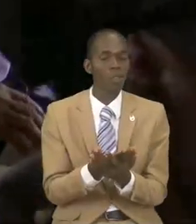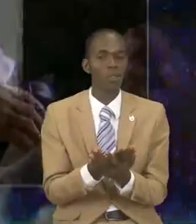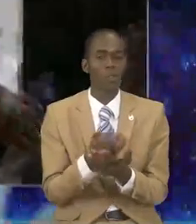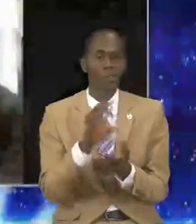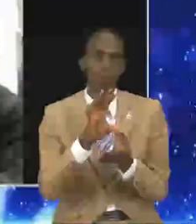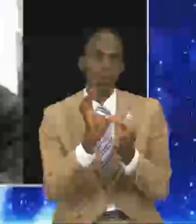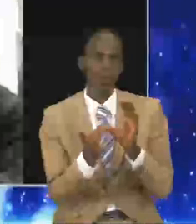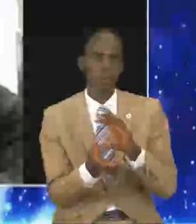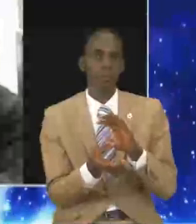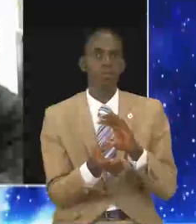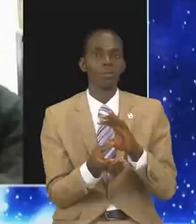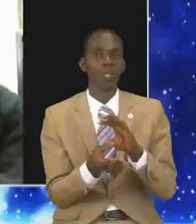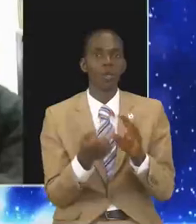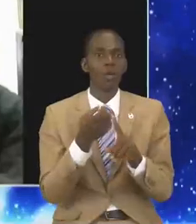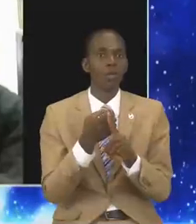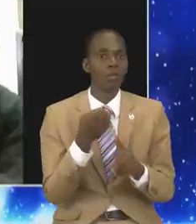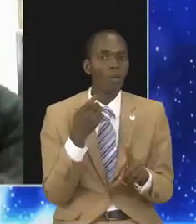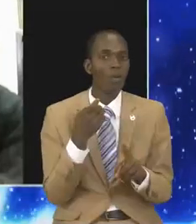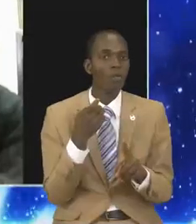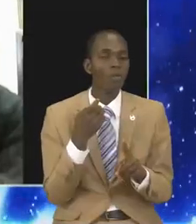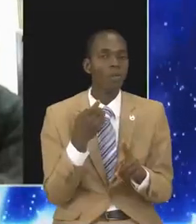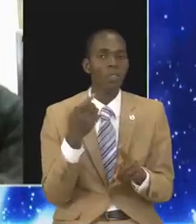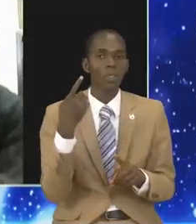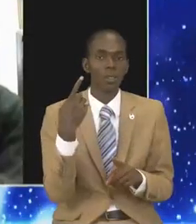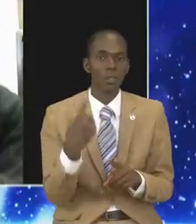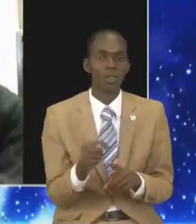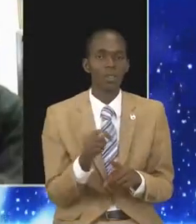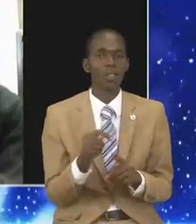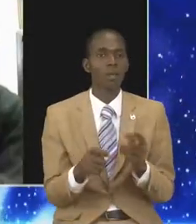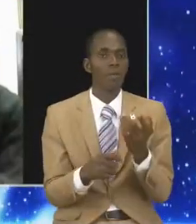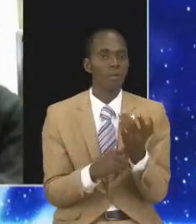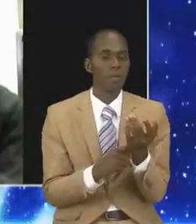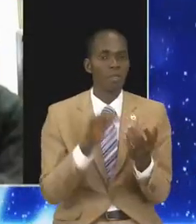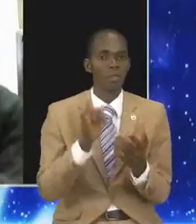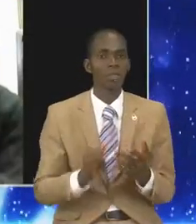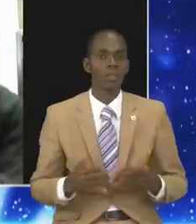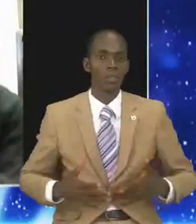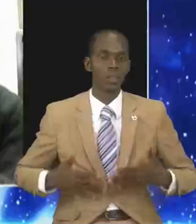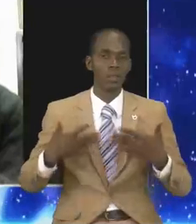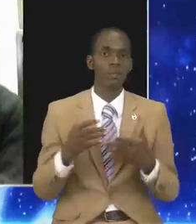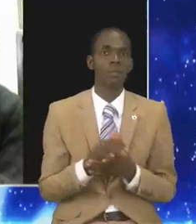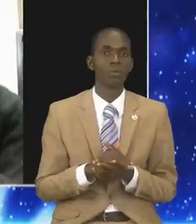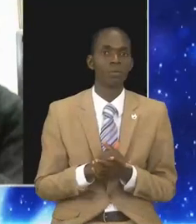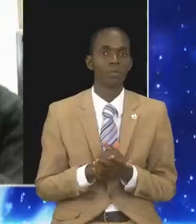La conversion éprouvée de la vie charnelle.